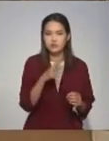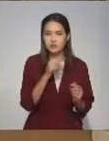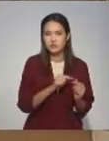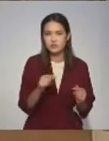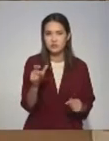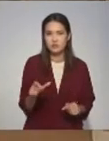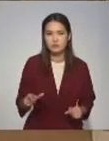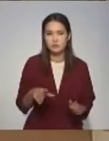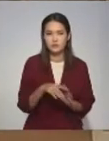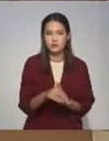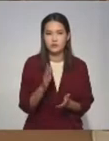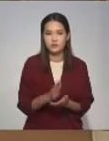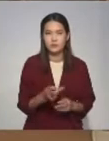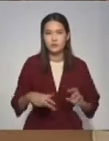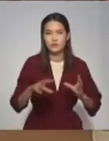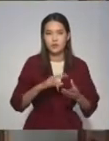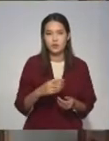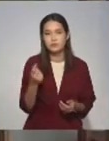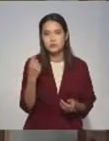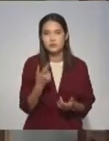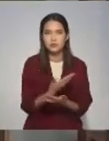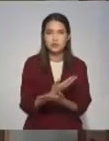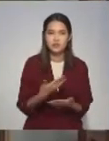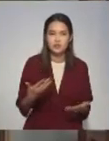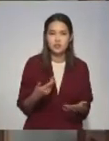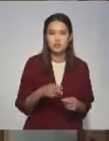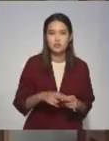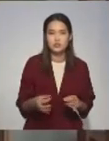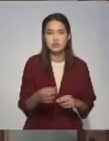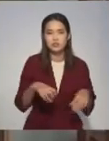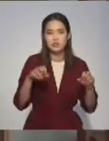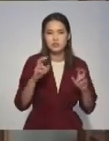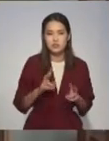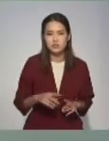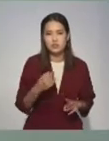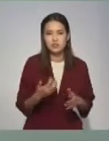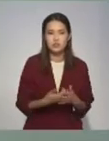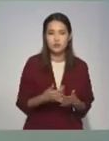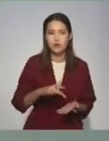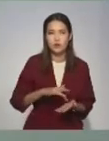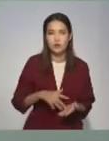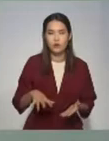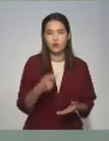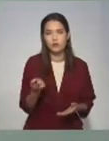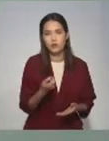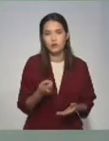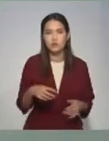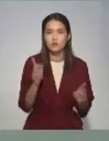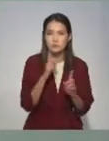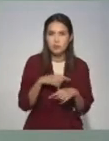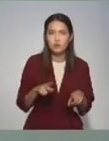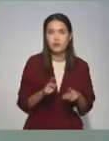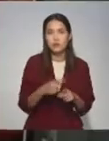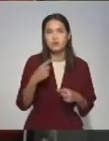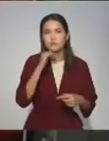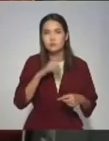Қоғам белсенділерінің пайымынша ішімдікке салыну қоғам дертіне айналғалы қашан. Медициналық орталықтардың аз болуы мен нарколог